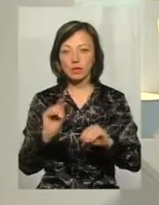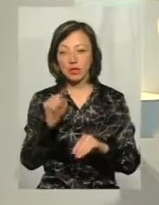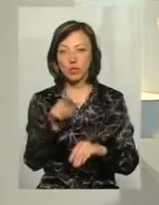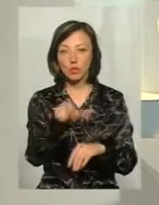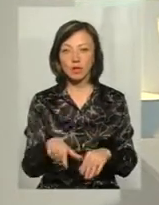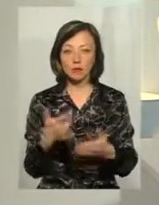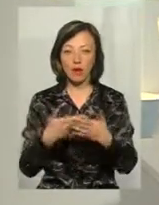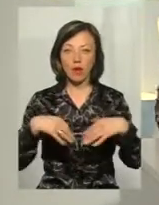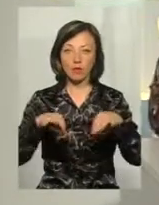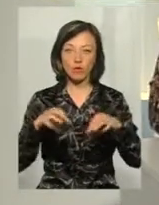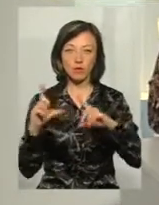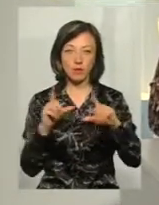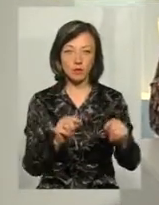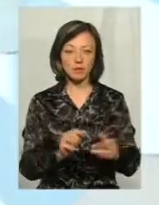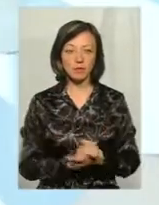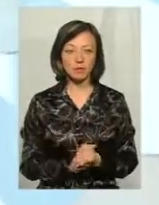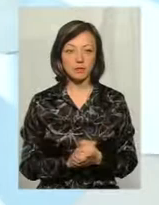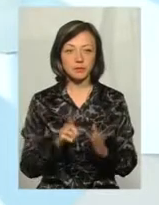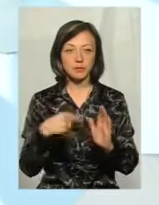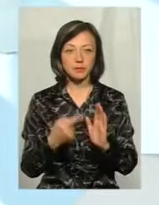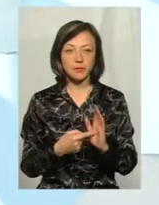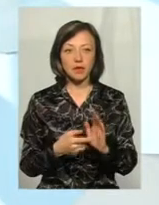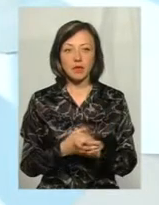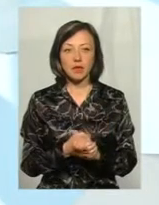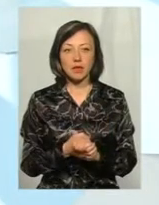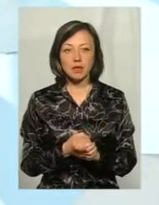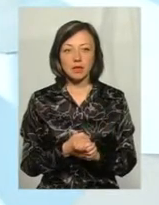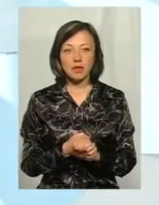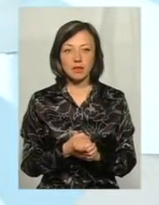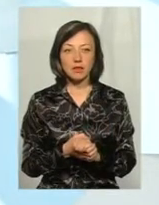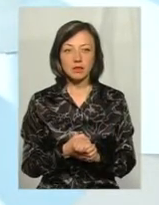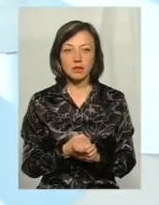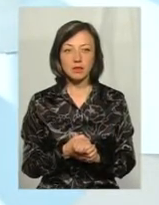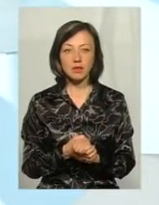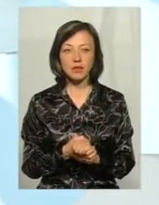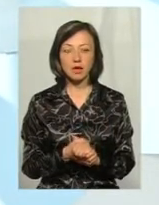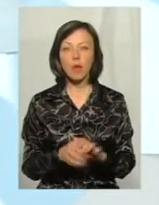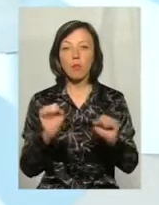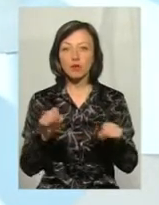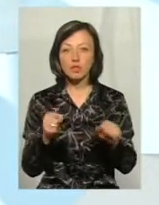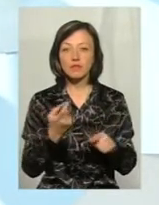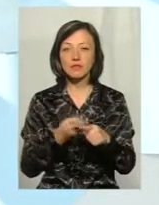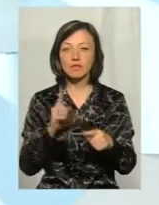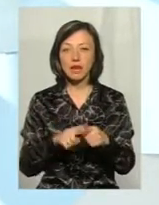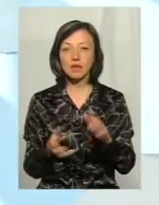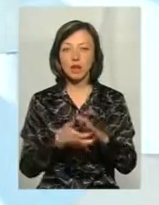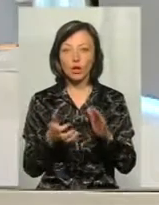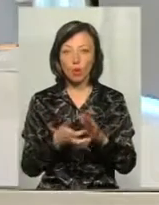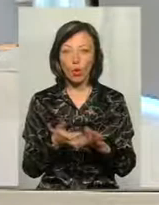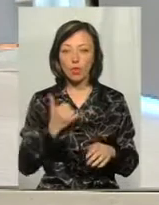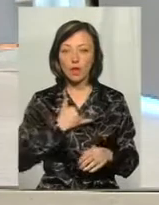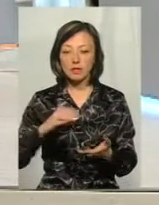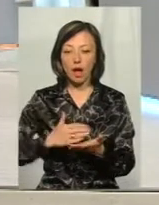людина їде автомобілем, наприклад? Ну, знаєте, можливо, це якийсь певний недолік. У нас такої карти, значить, по області